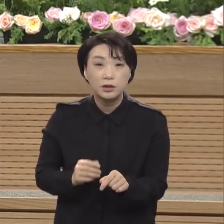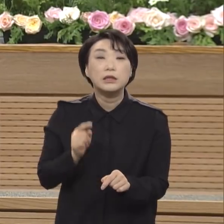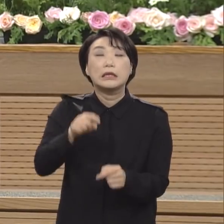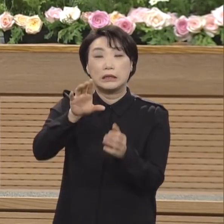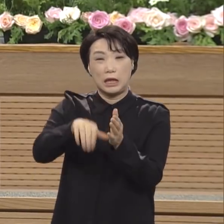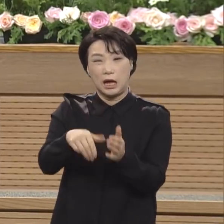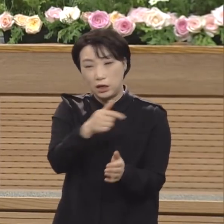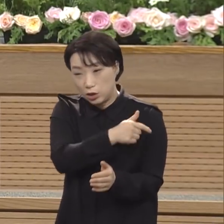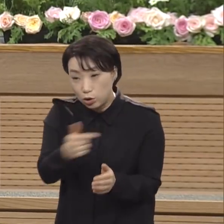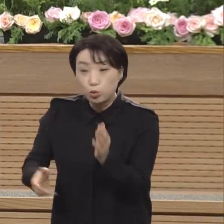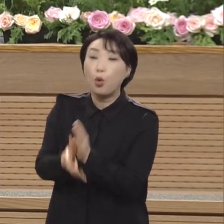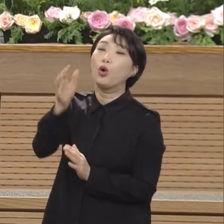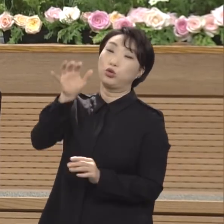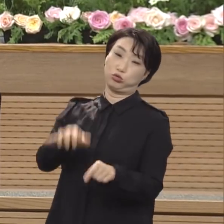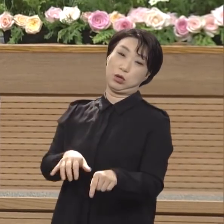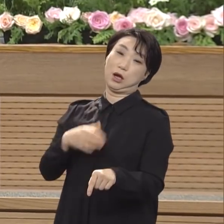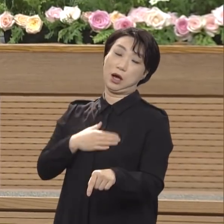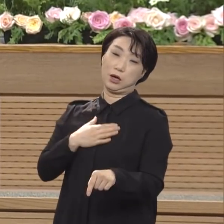시대 대도시였다.